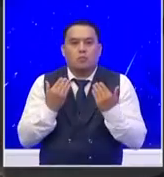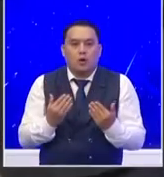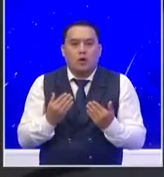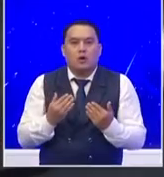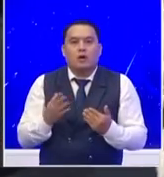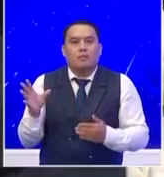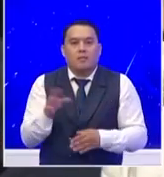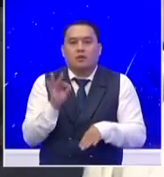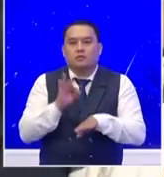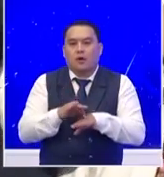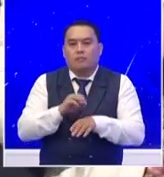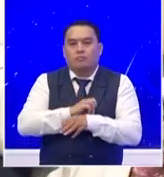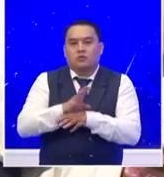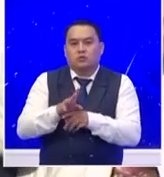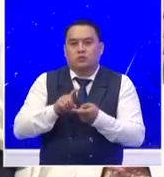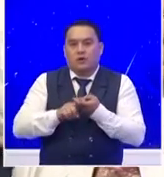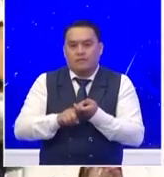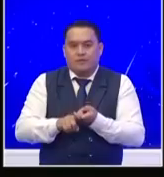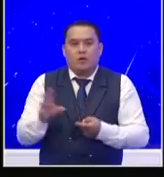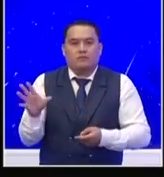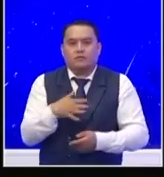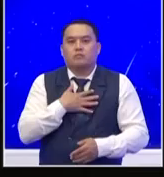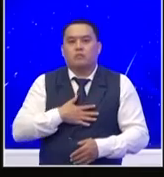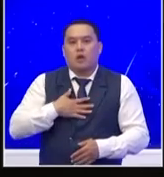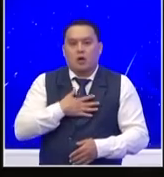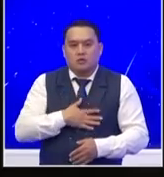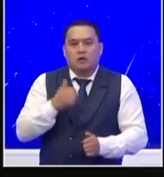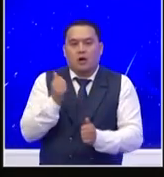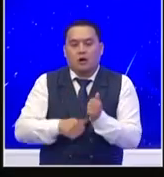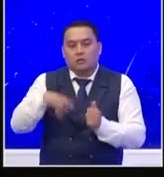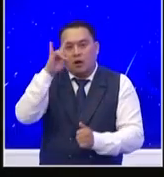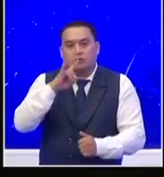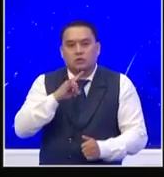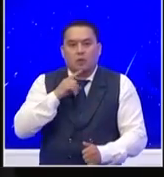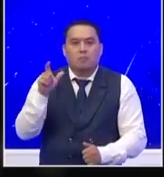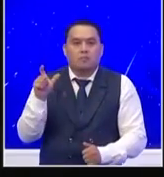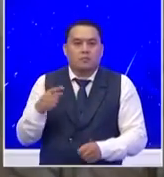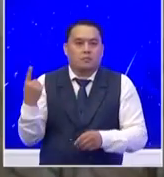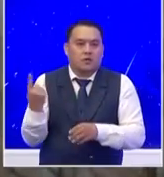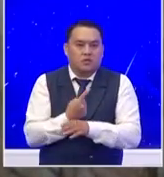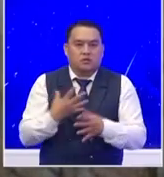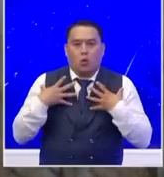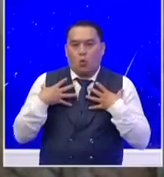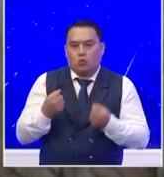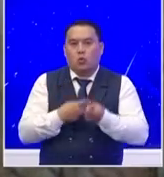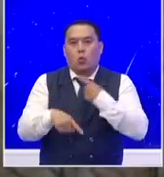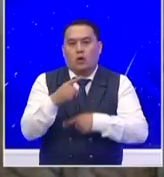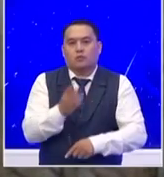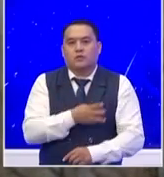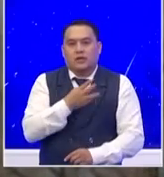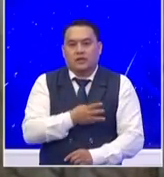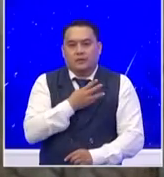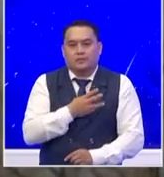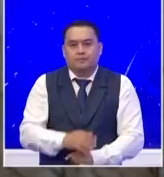аты жаман дертті жұқтырғанда ешкімді бейжай қалдырмады. Әр қазақстандық тұңғыш президенттің сауығып, ортаға оралуын тілейді.